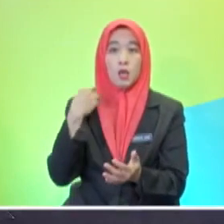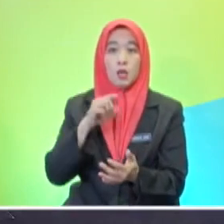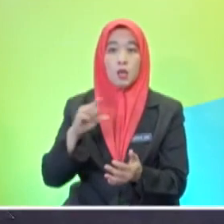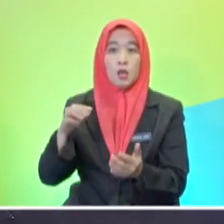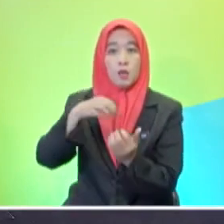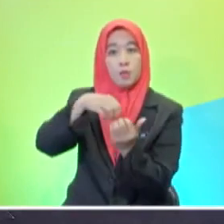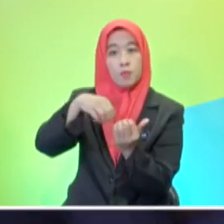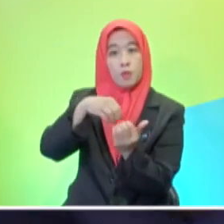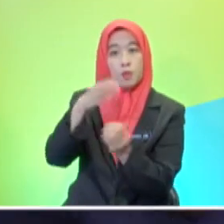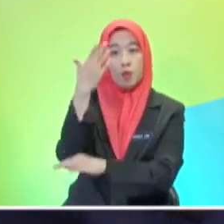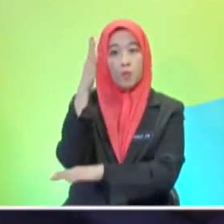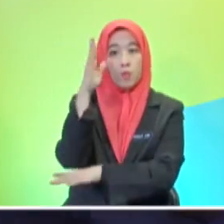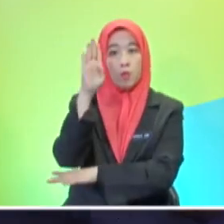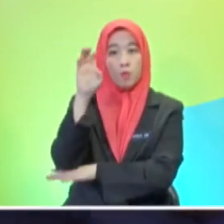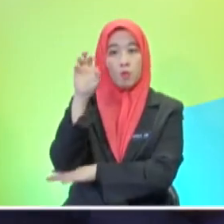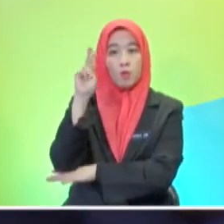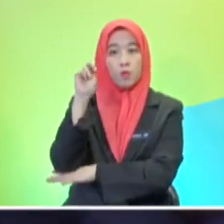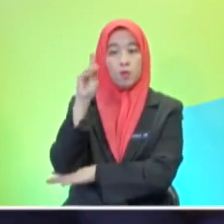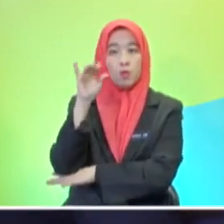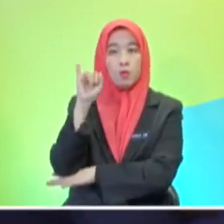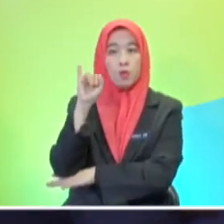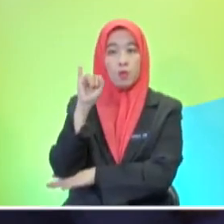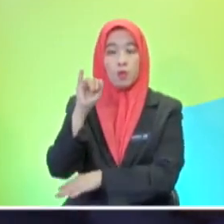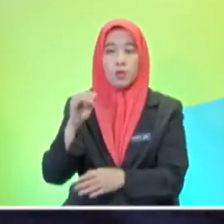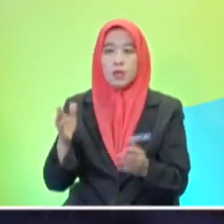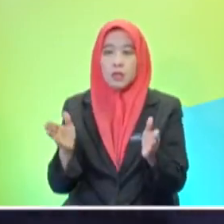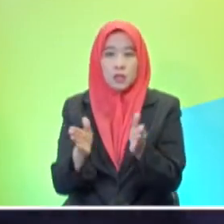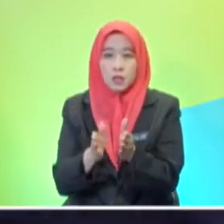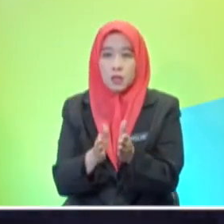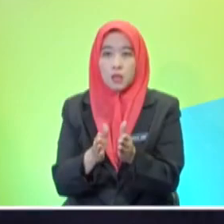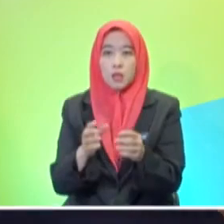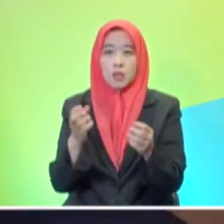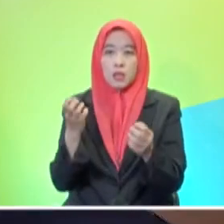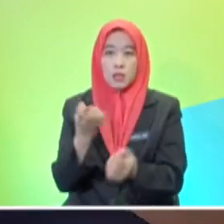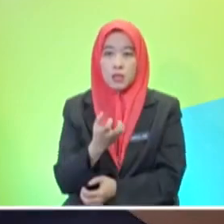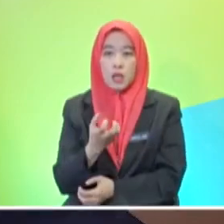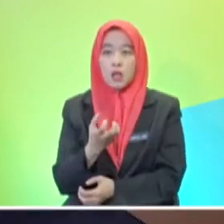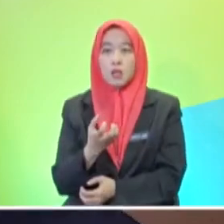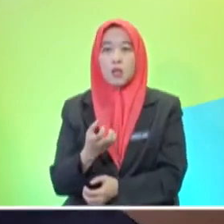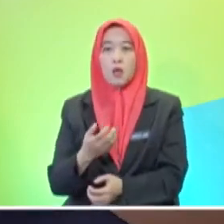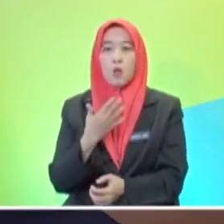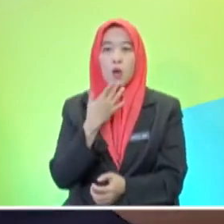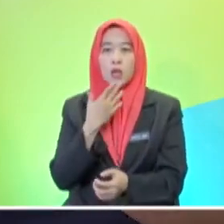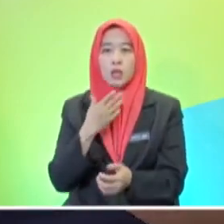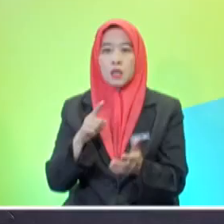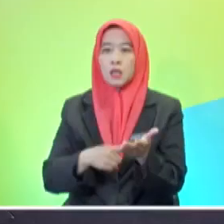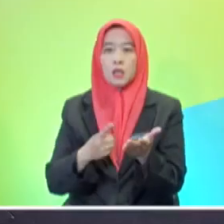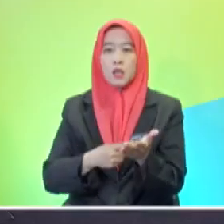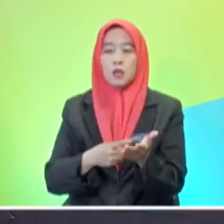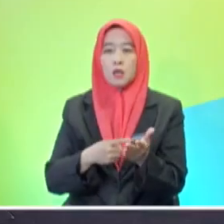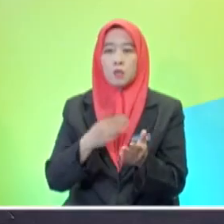bendi. Biji benih ini selalunya dia kecil, keras dan warnanya kadang-kadang tidak menariklah.